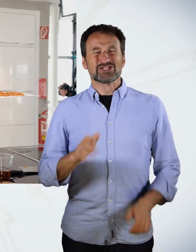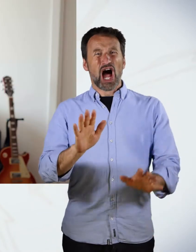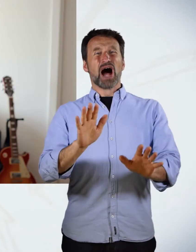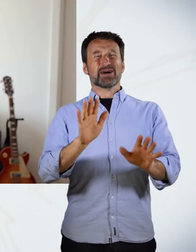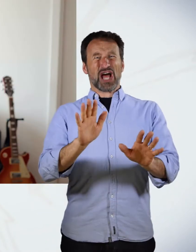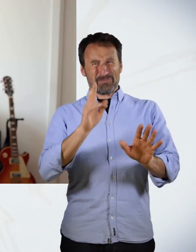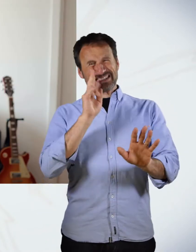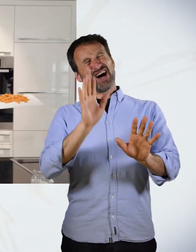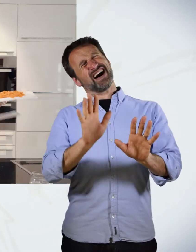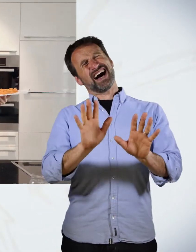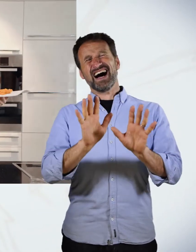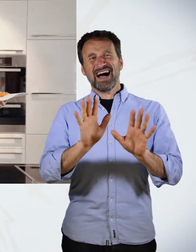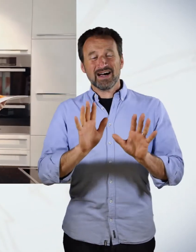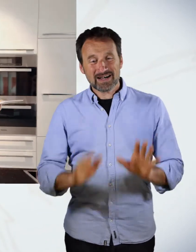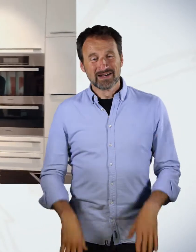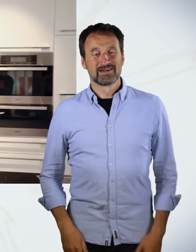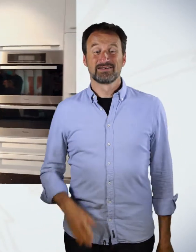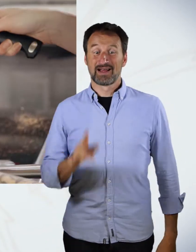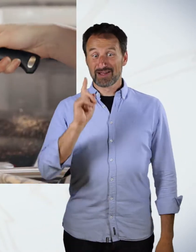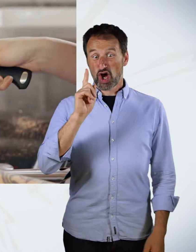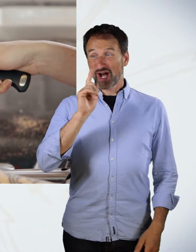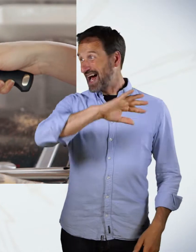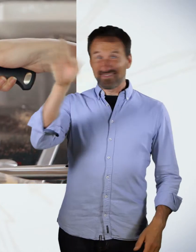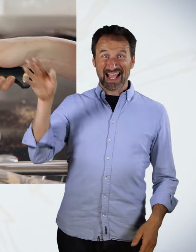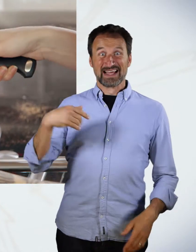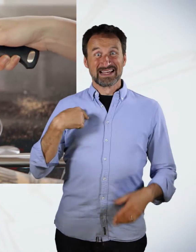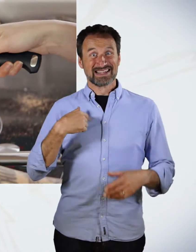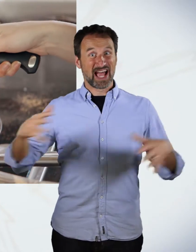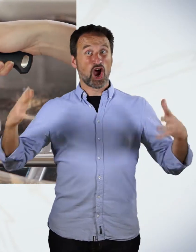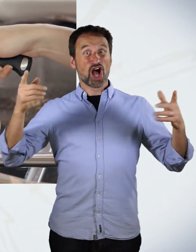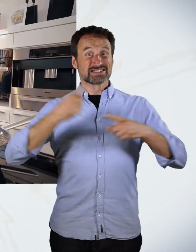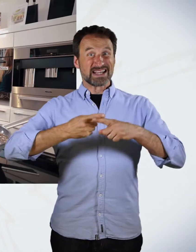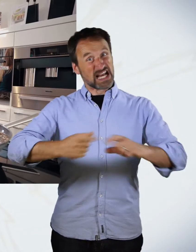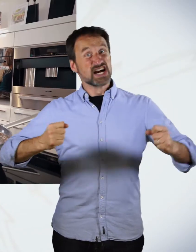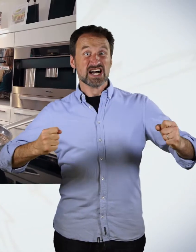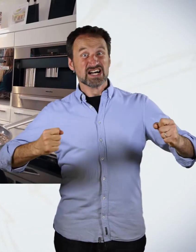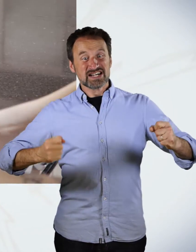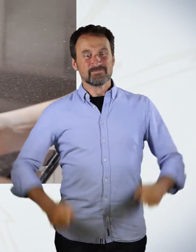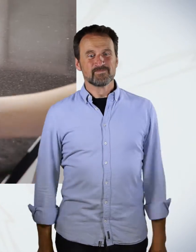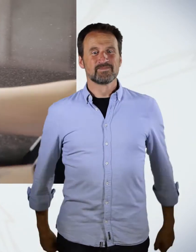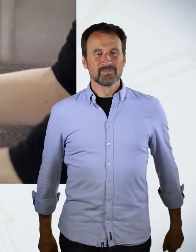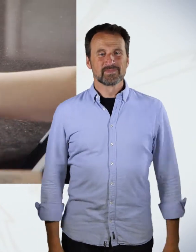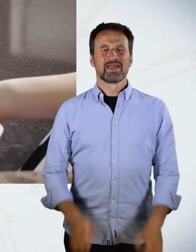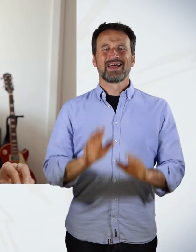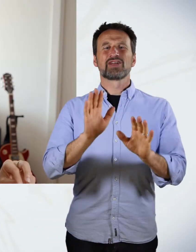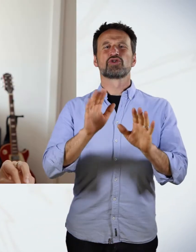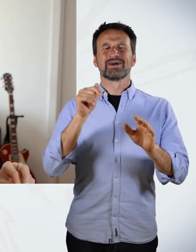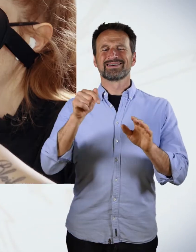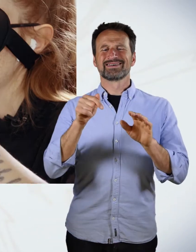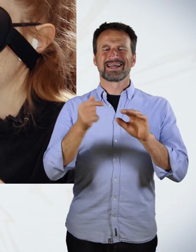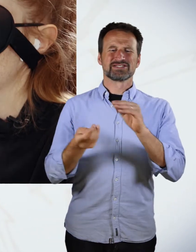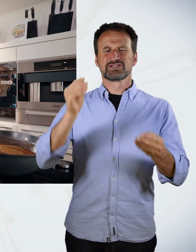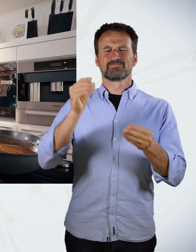Pass auf. Stopp! Pass auf! Achtung, alle waren weg. Ich habe ein großes Messer in der Hand. So. Jetzt. Okay, dann machen wir